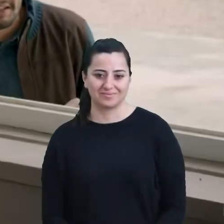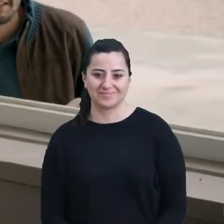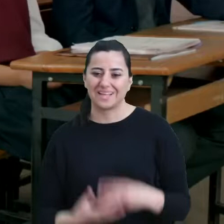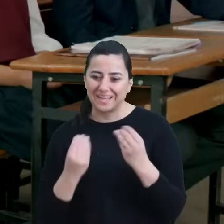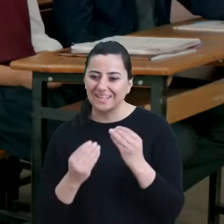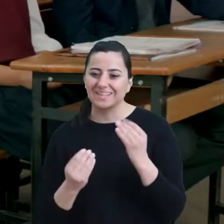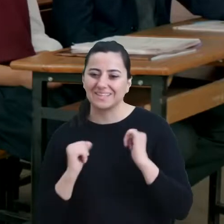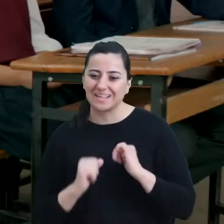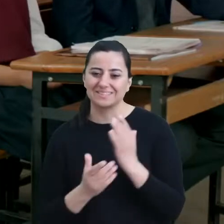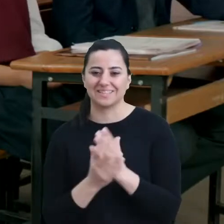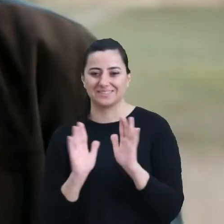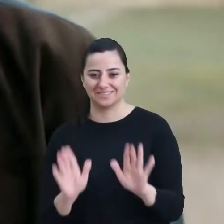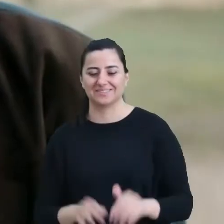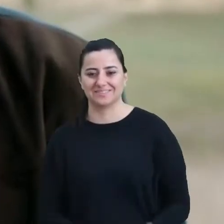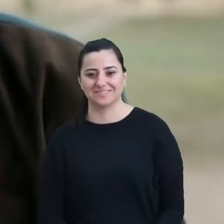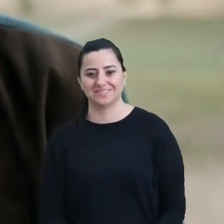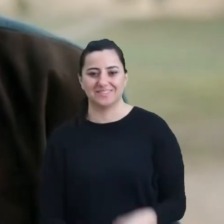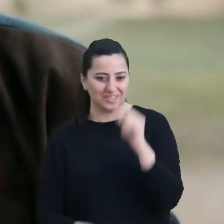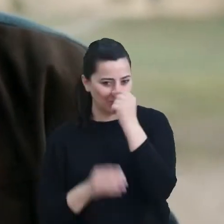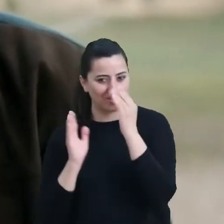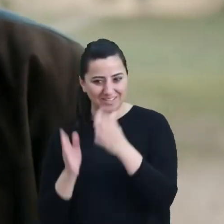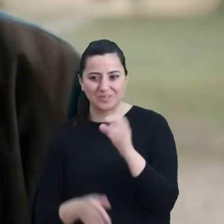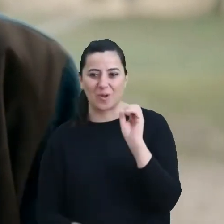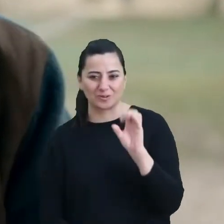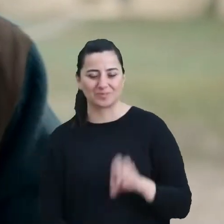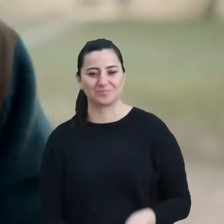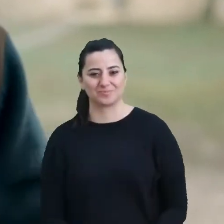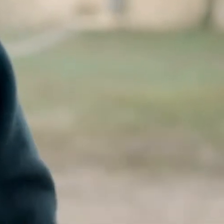İyi dersler arkadaşlar. Kolay gelsin hocam.